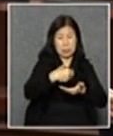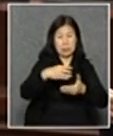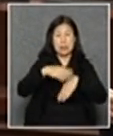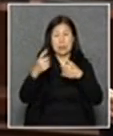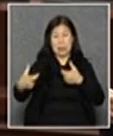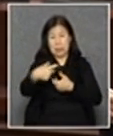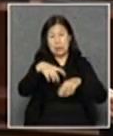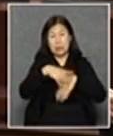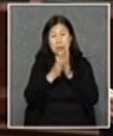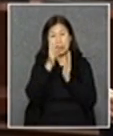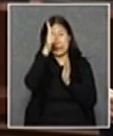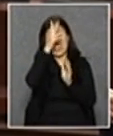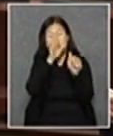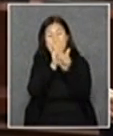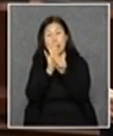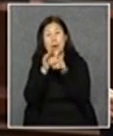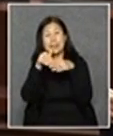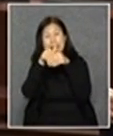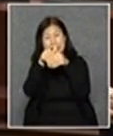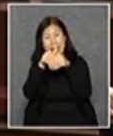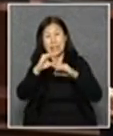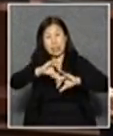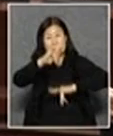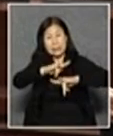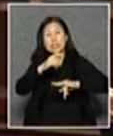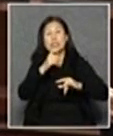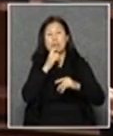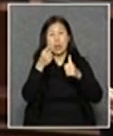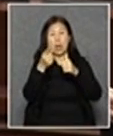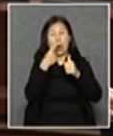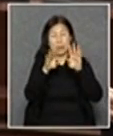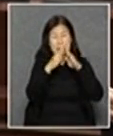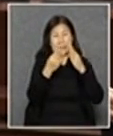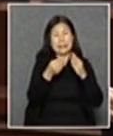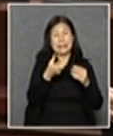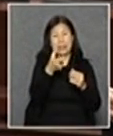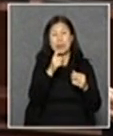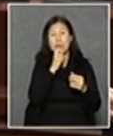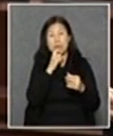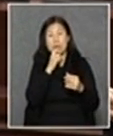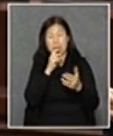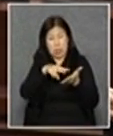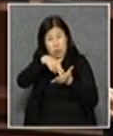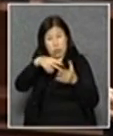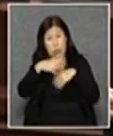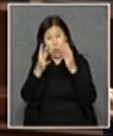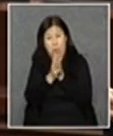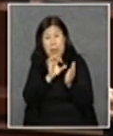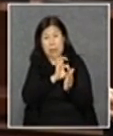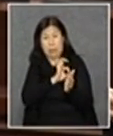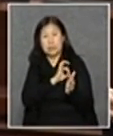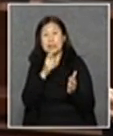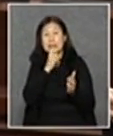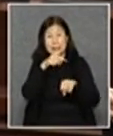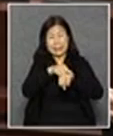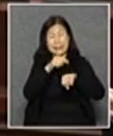辦的機構申請這個盛事基金作為起動的費用，讓主辦的機構有這個資金，有時